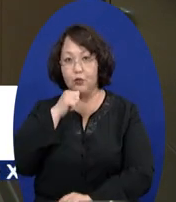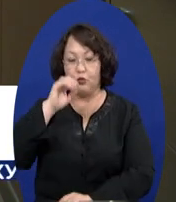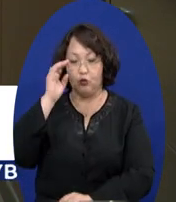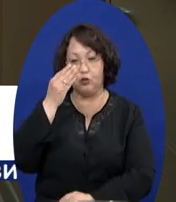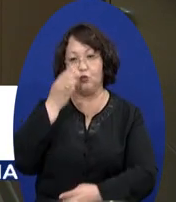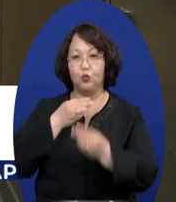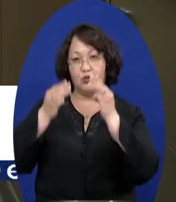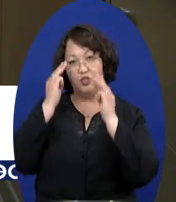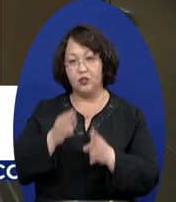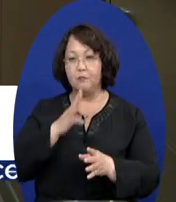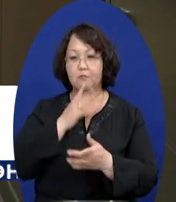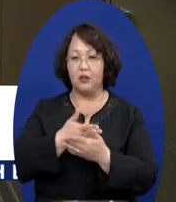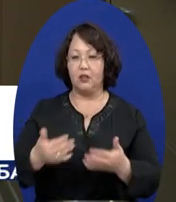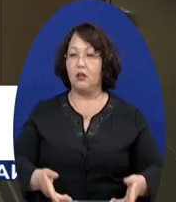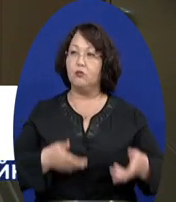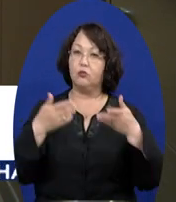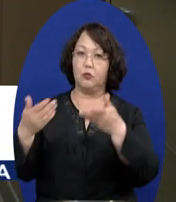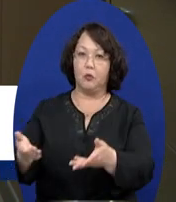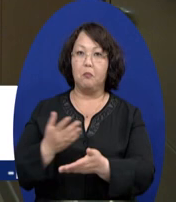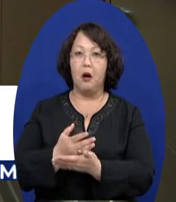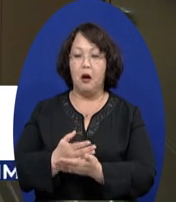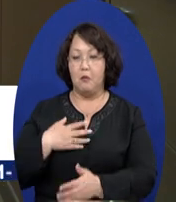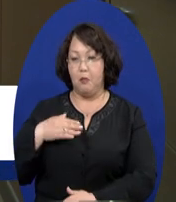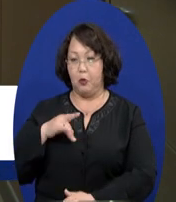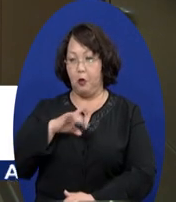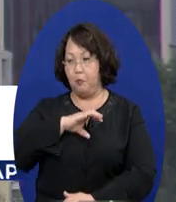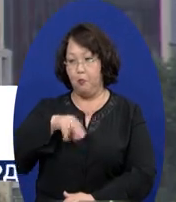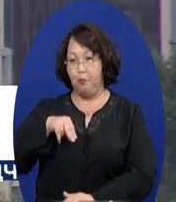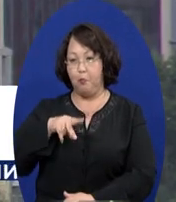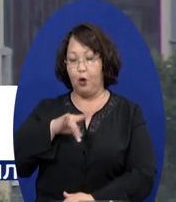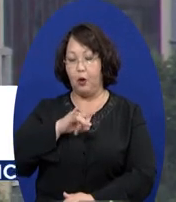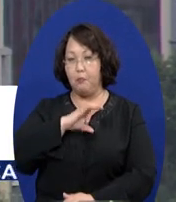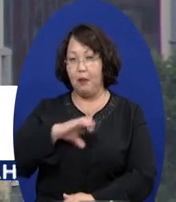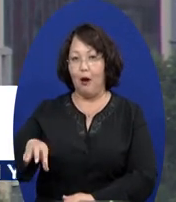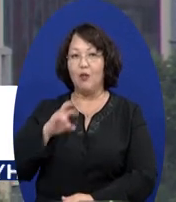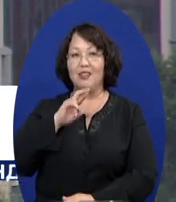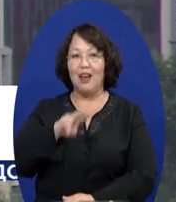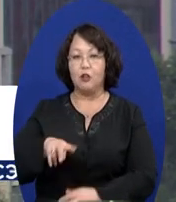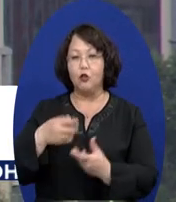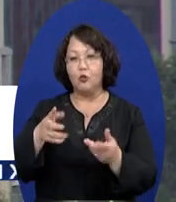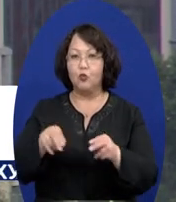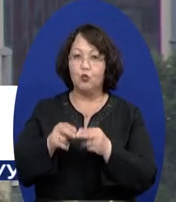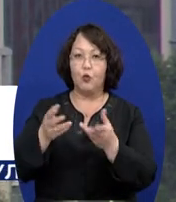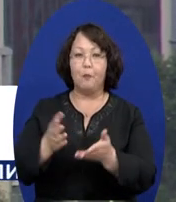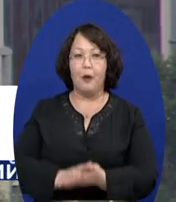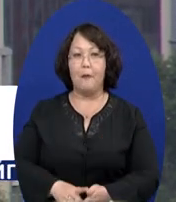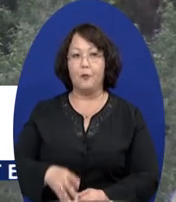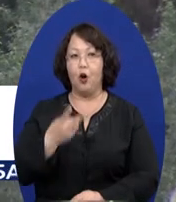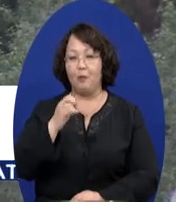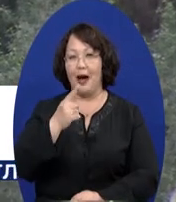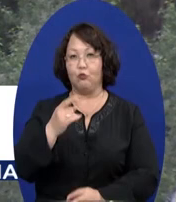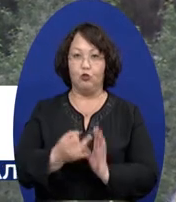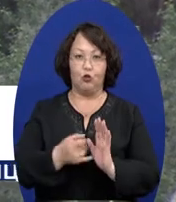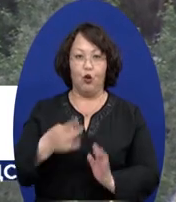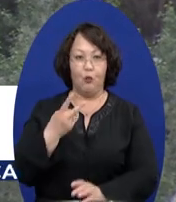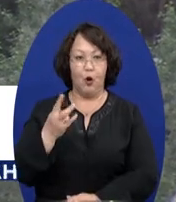бол шүүх рүү шилжүүлж ялах дүнгэлт үүсгэж бол хэргийг манахаас шүүх рүү шилжүүлж байгаа. Баримт 1. 2017-оос 2020